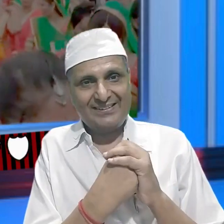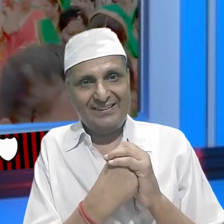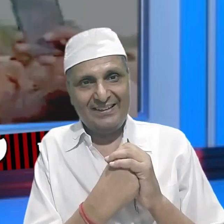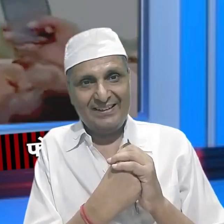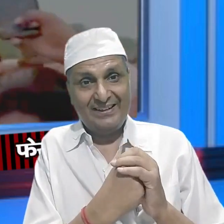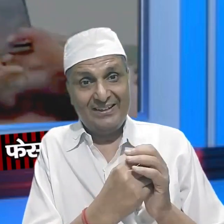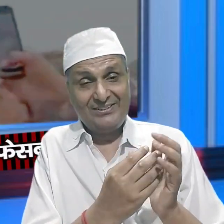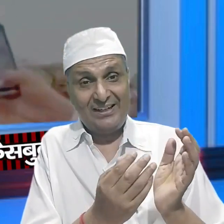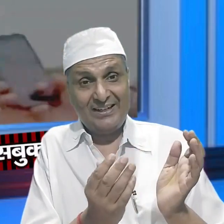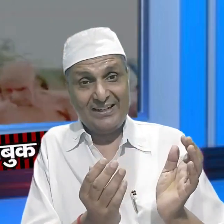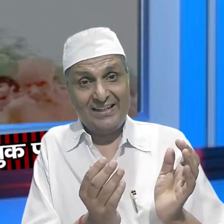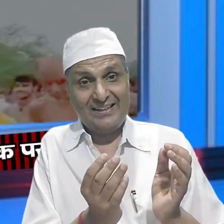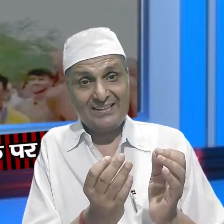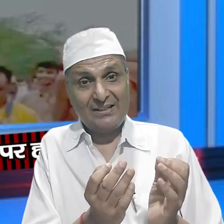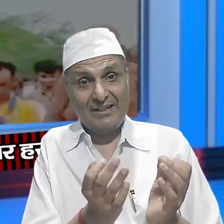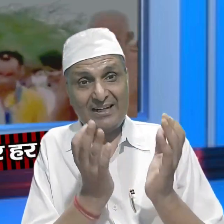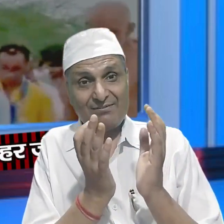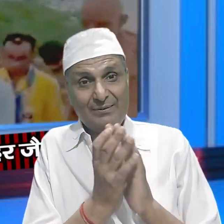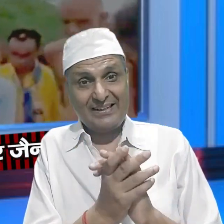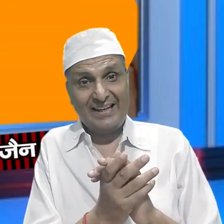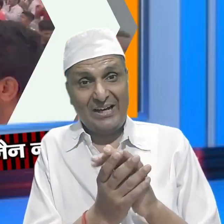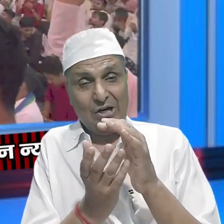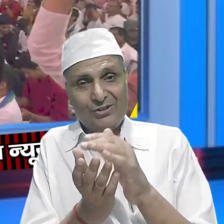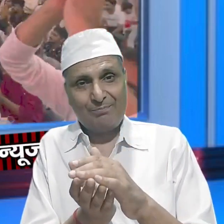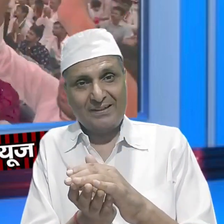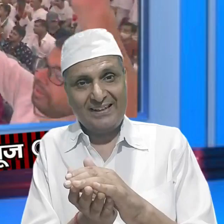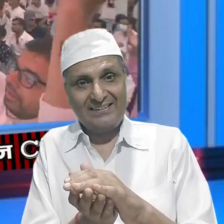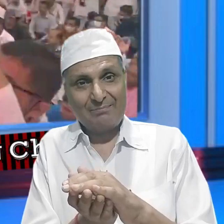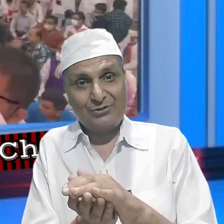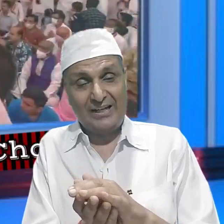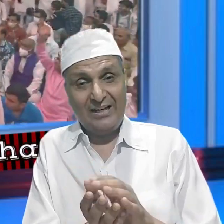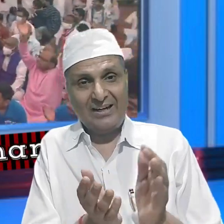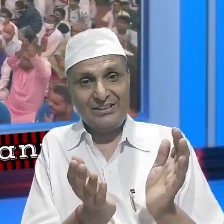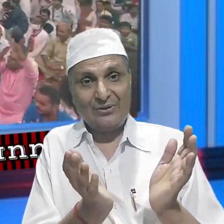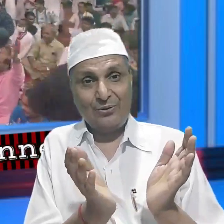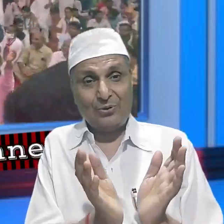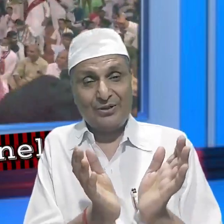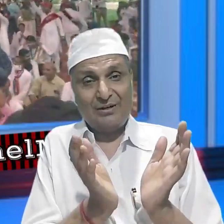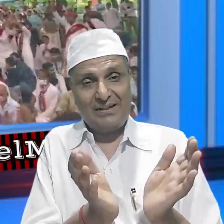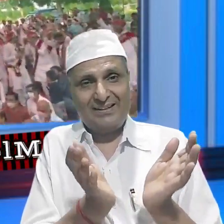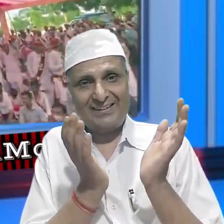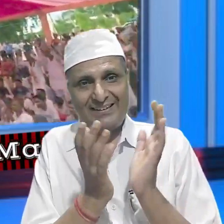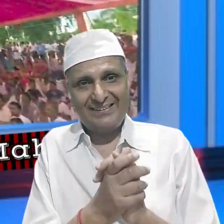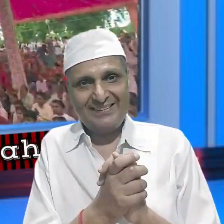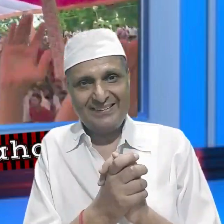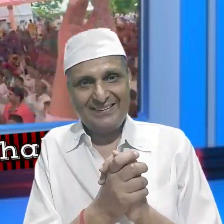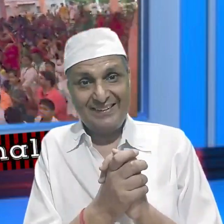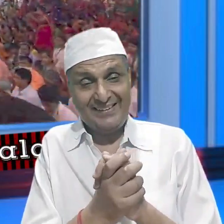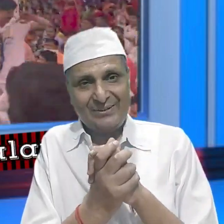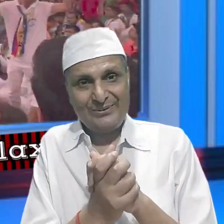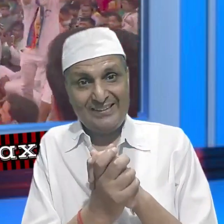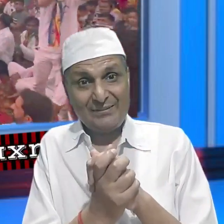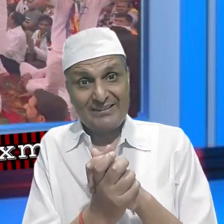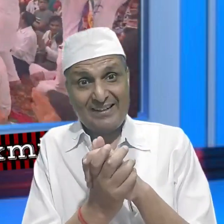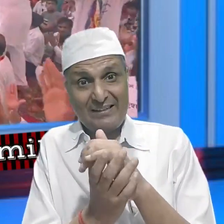विहार करने चल दिए। चले अकेले थे, रास्ते में कारवा बनता गया और जब पंडाल तक पहुंचे हजारों लोग यहाँ पर इकट्ठे थे।